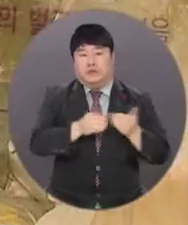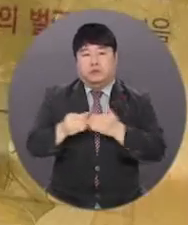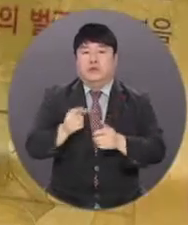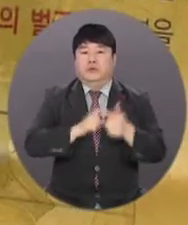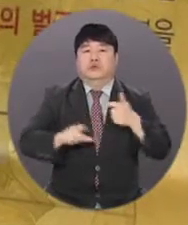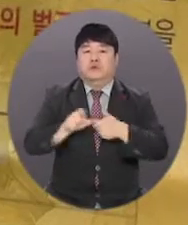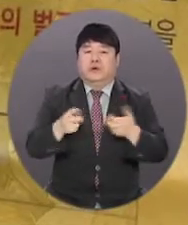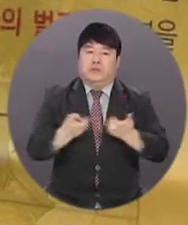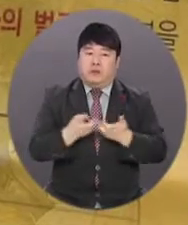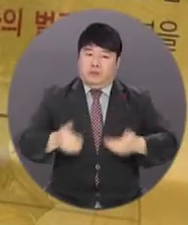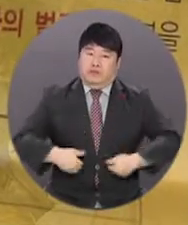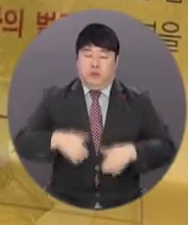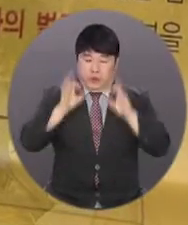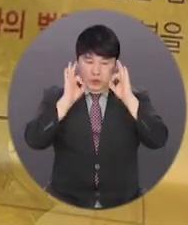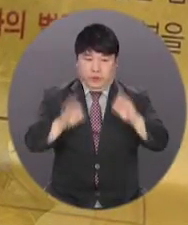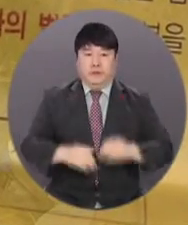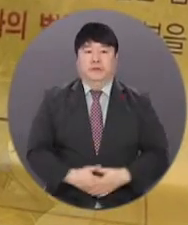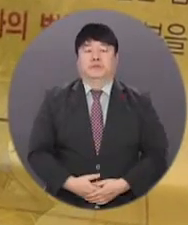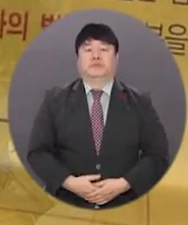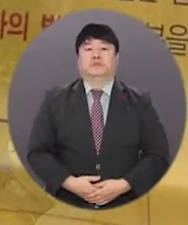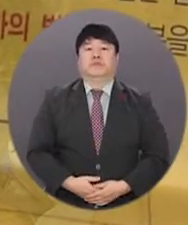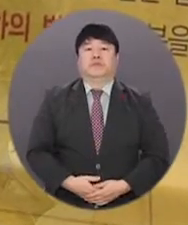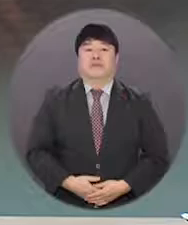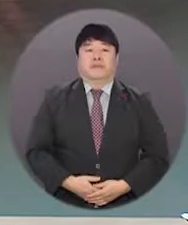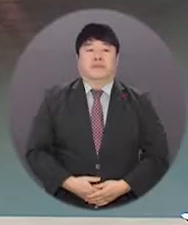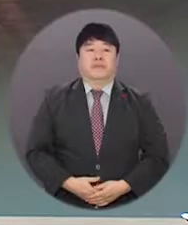필요해 보입니다. MBC 뉴스 이다현입니다.